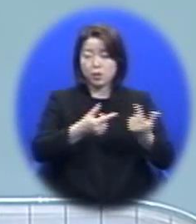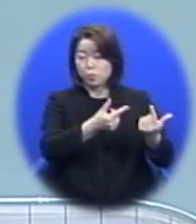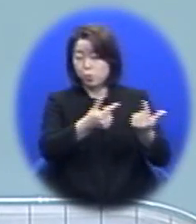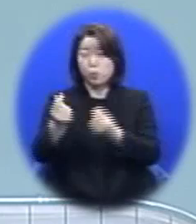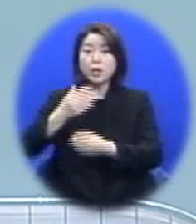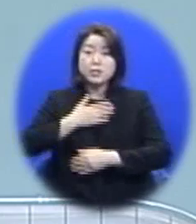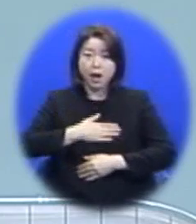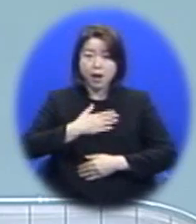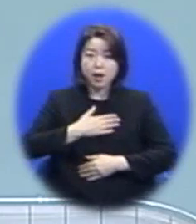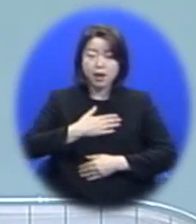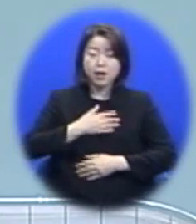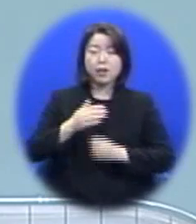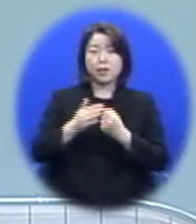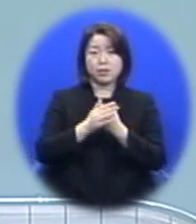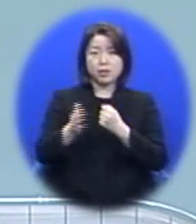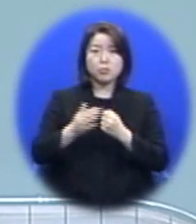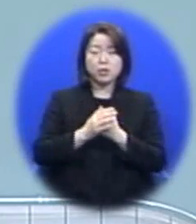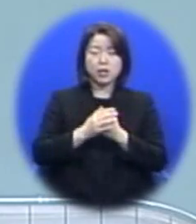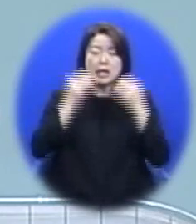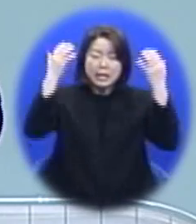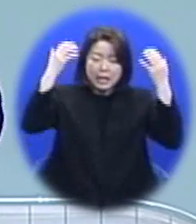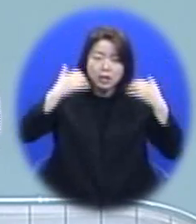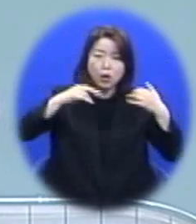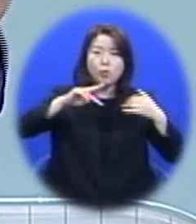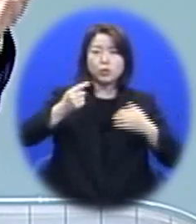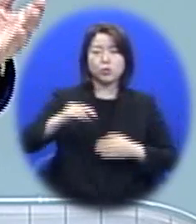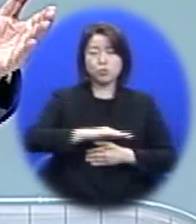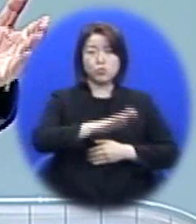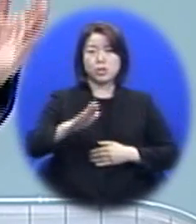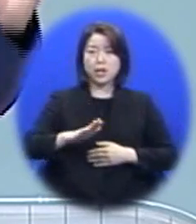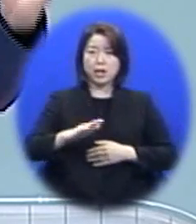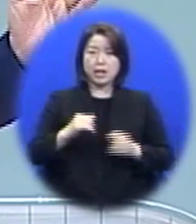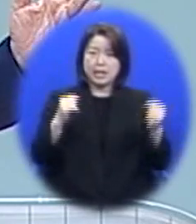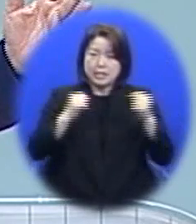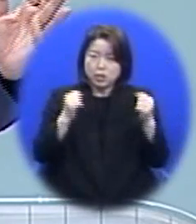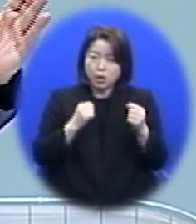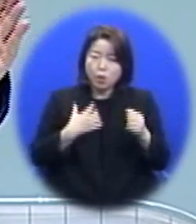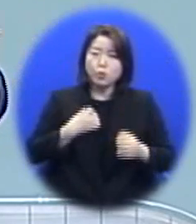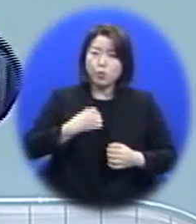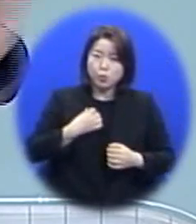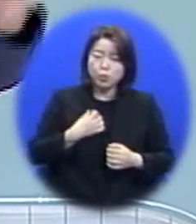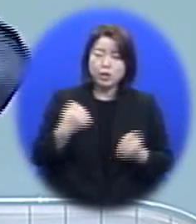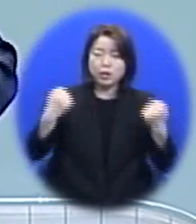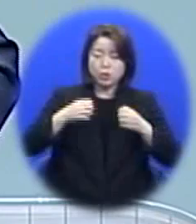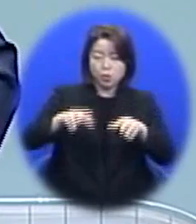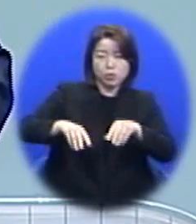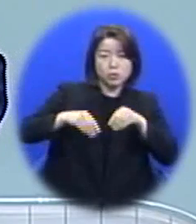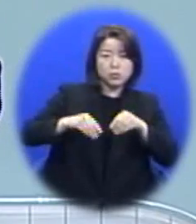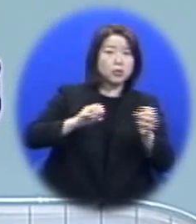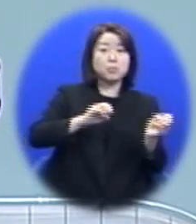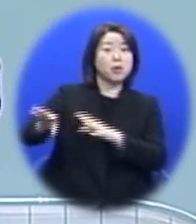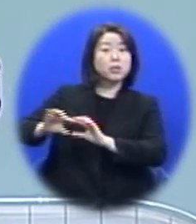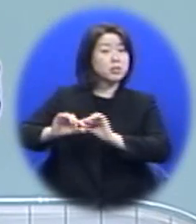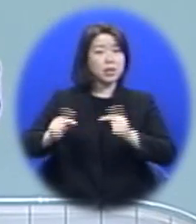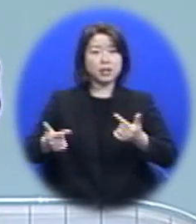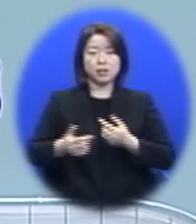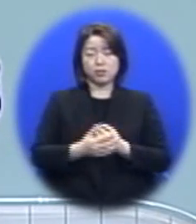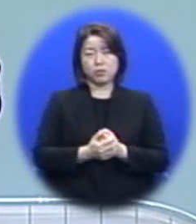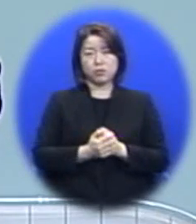알잖아요. 그러니까 이렇게 무더워도 우리가 겨울 옷, 겨울 이불 버리지 않습니다.